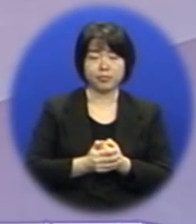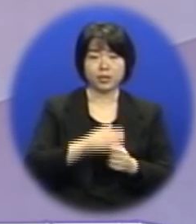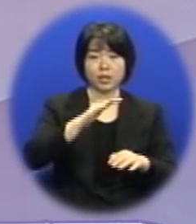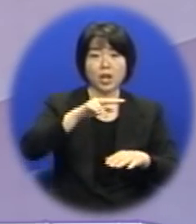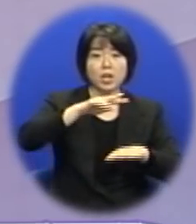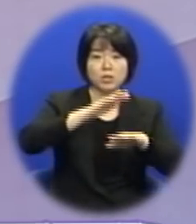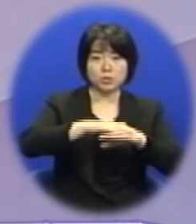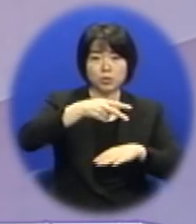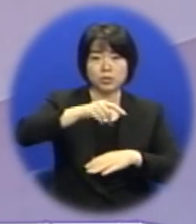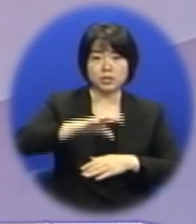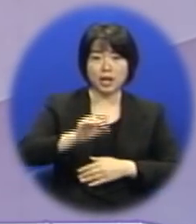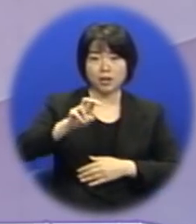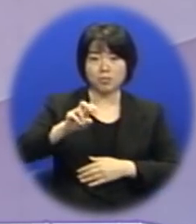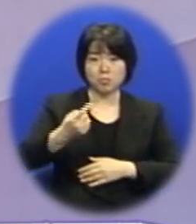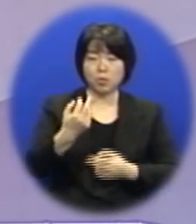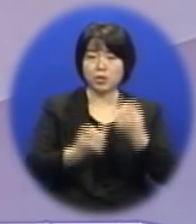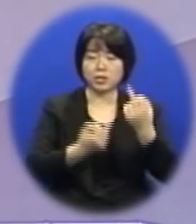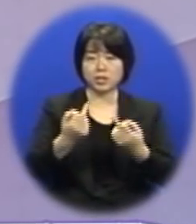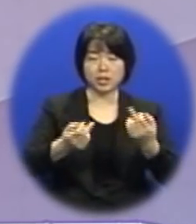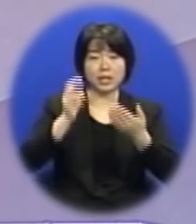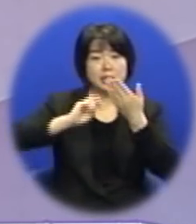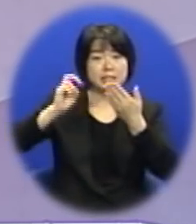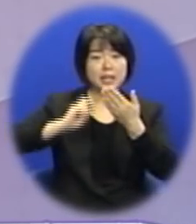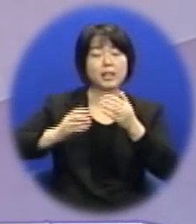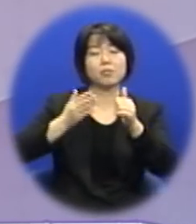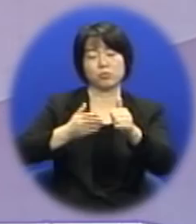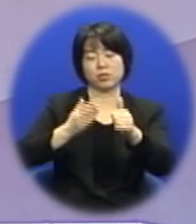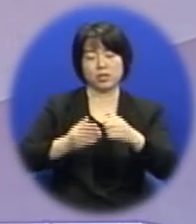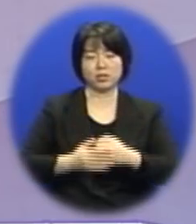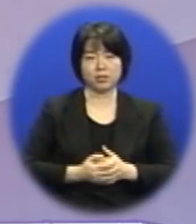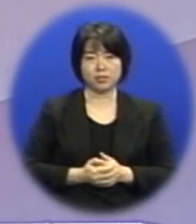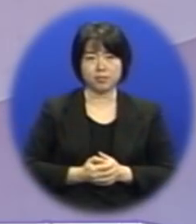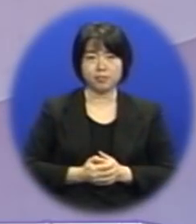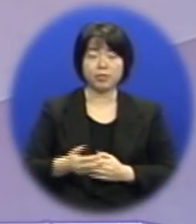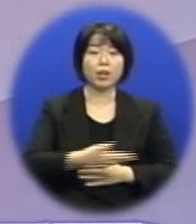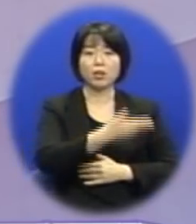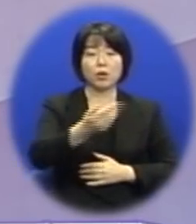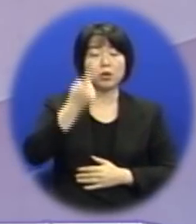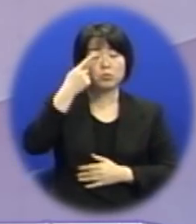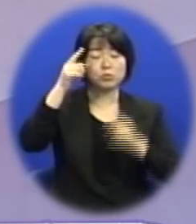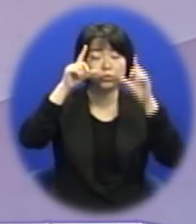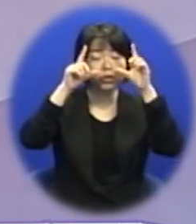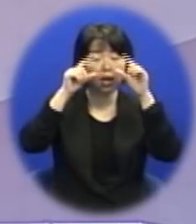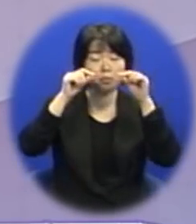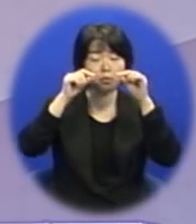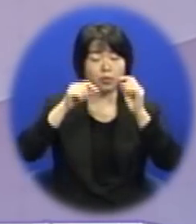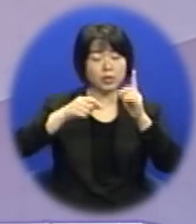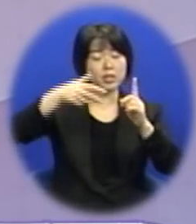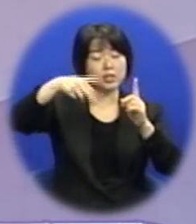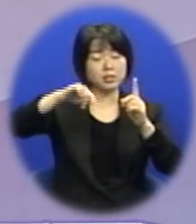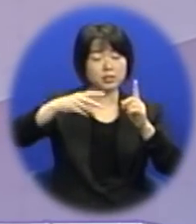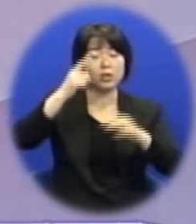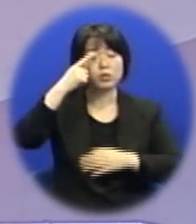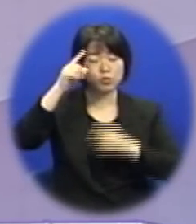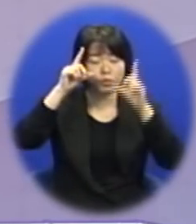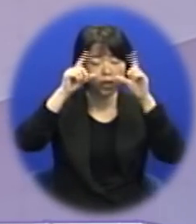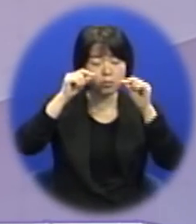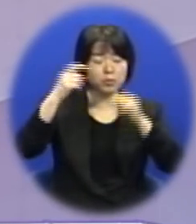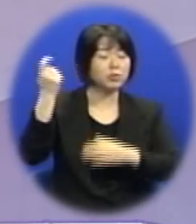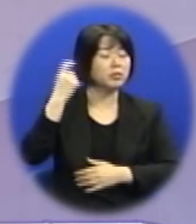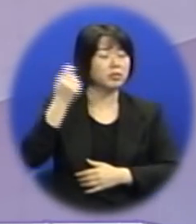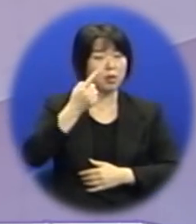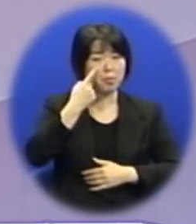손상모 형제에게 찬양을 부탁했습니다. 여러분 눈을 감고, 1절은 정말 눈을 감고 한번